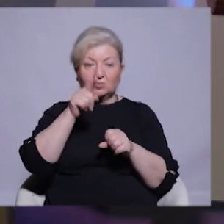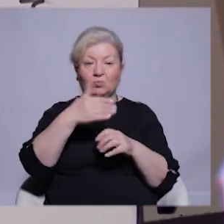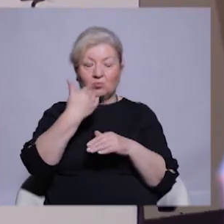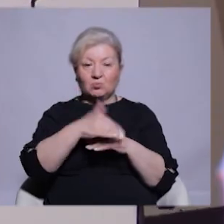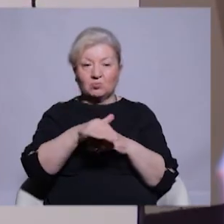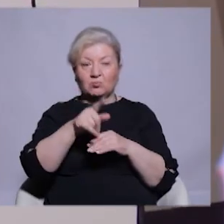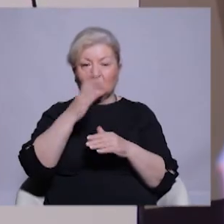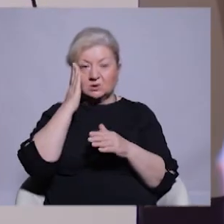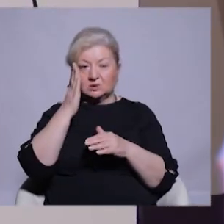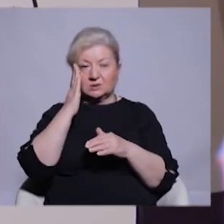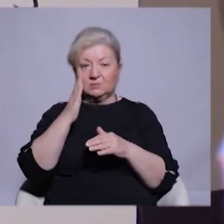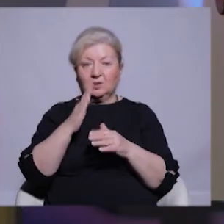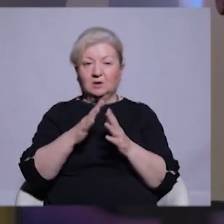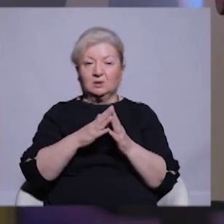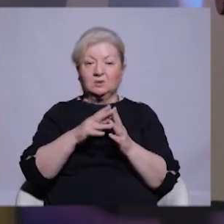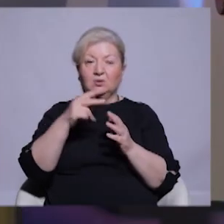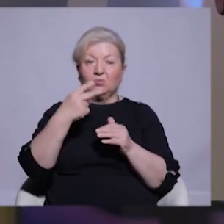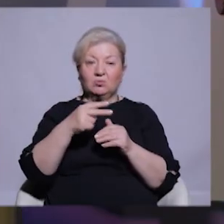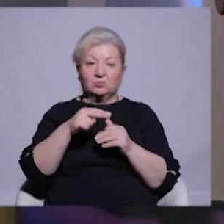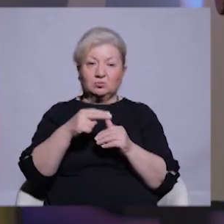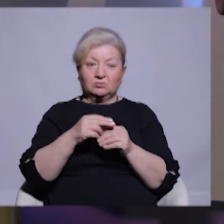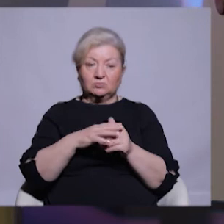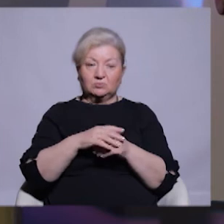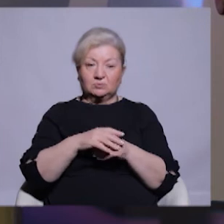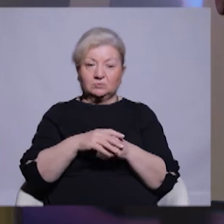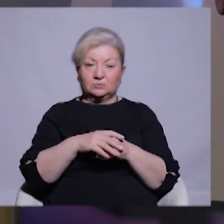შემთხვევაში უკვე იქნება 20